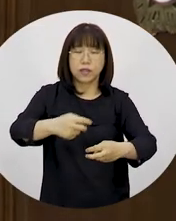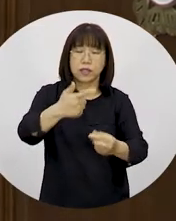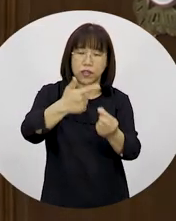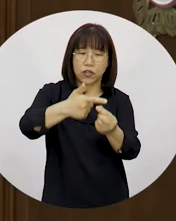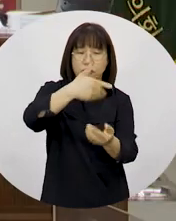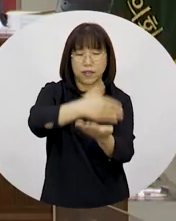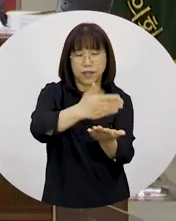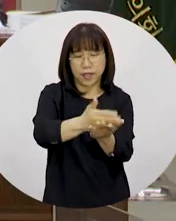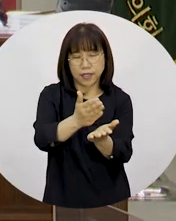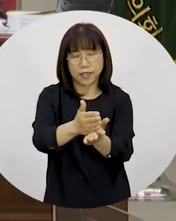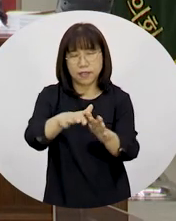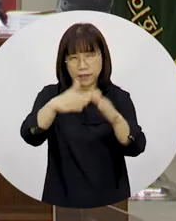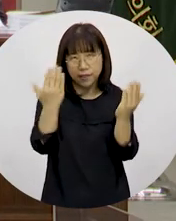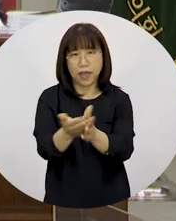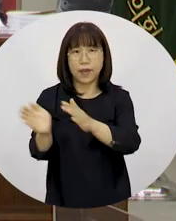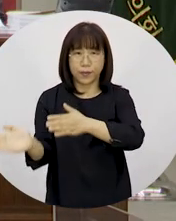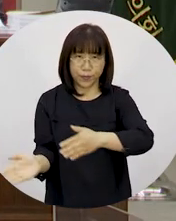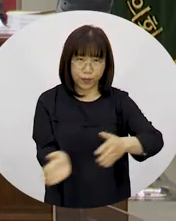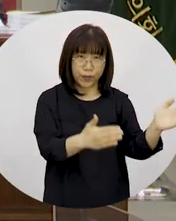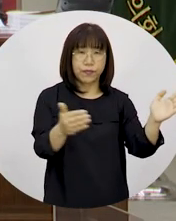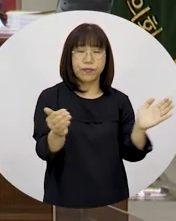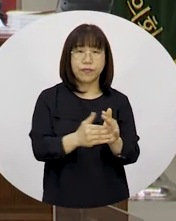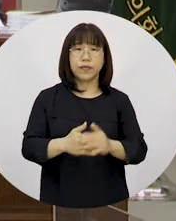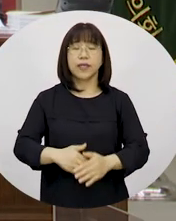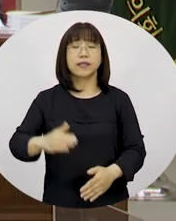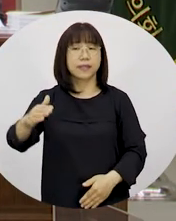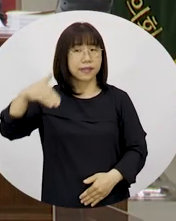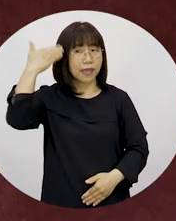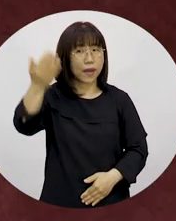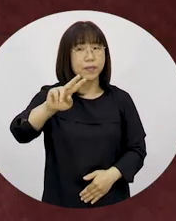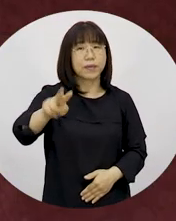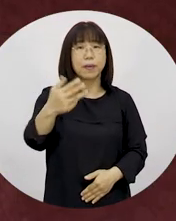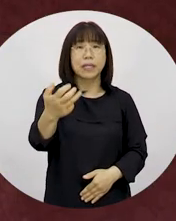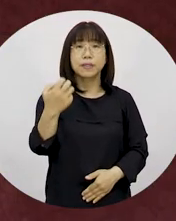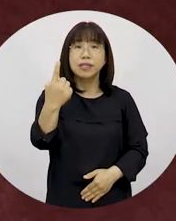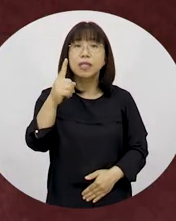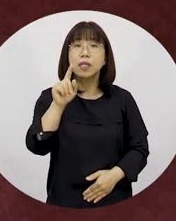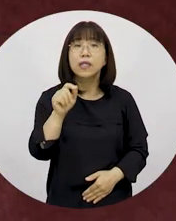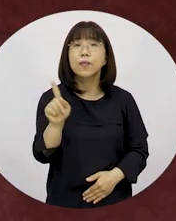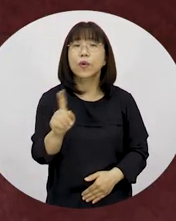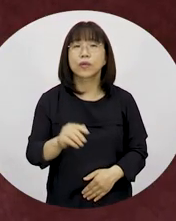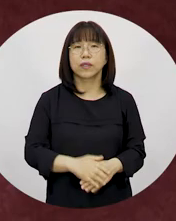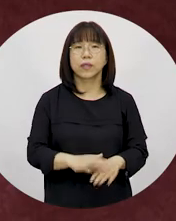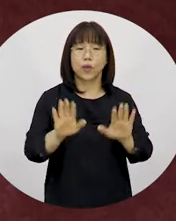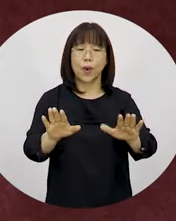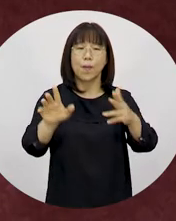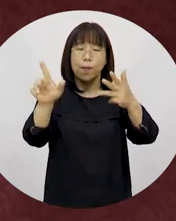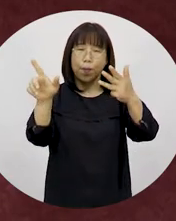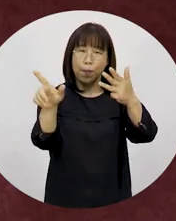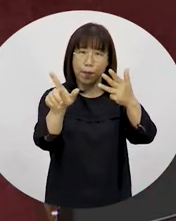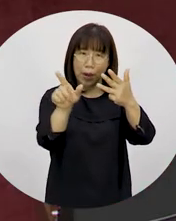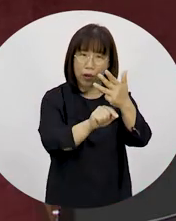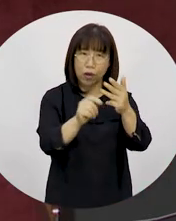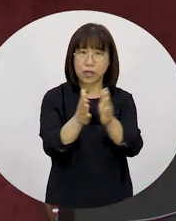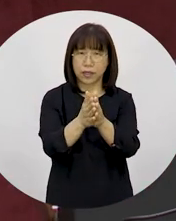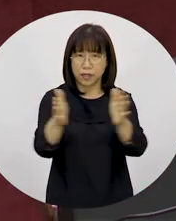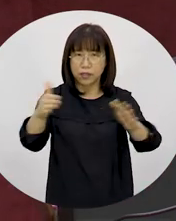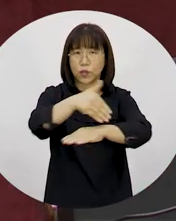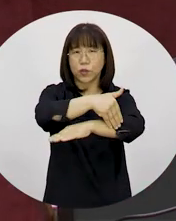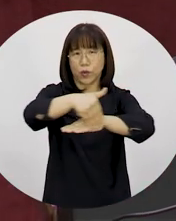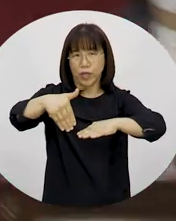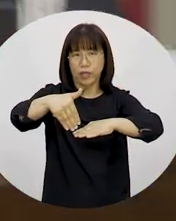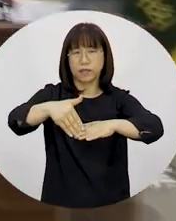6권의 한건도 처리 됐습니다 한편 다음 회기 인 제 281회 임시회 는 오는 8월 개회 할